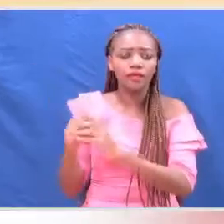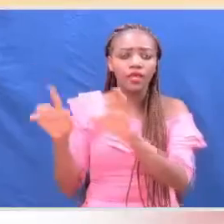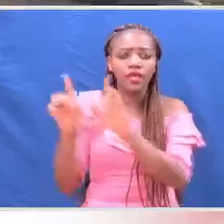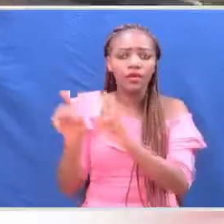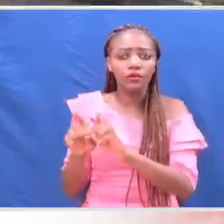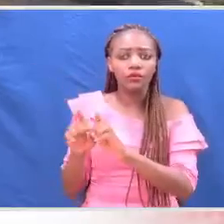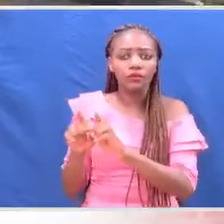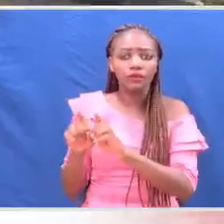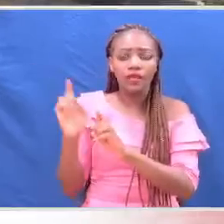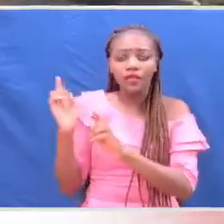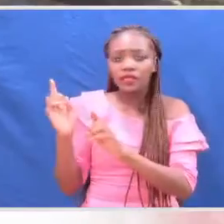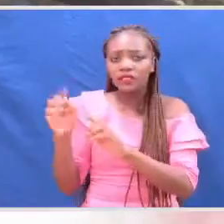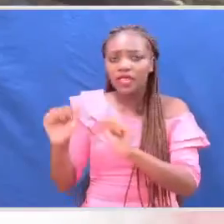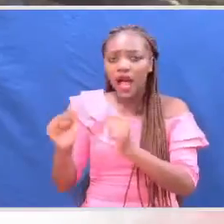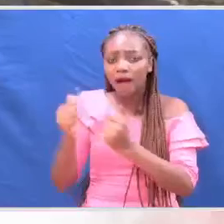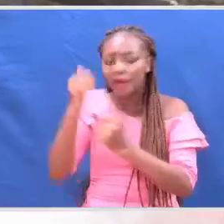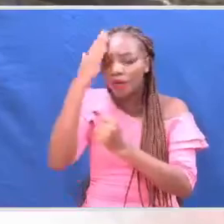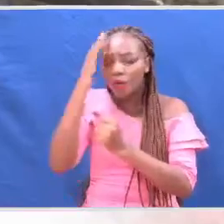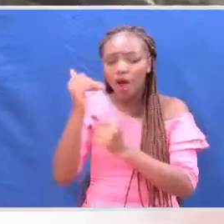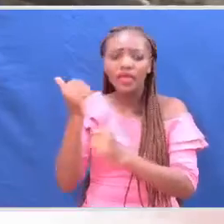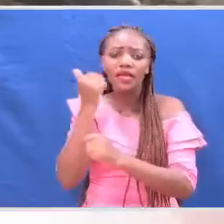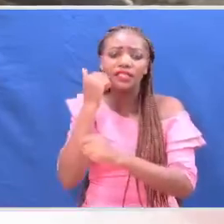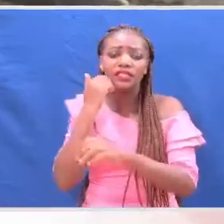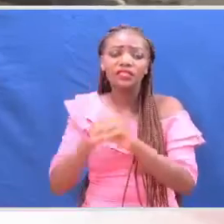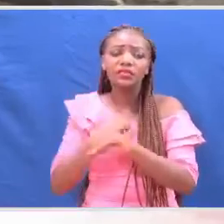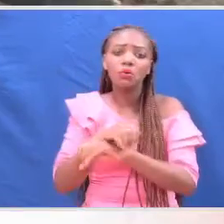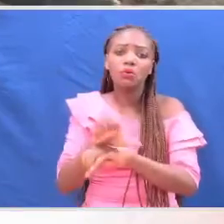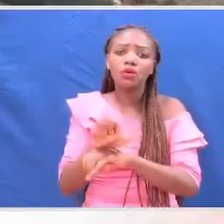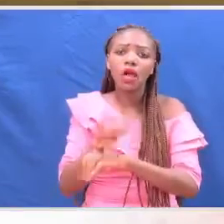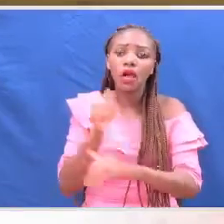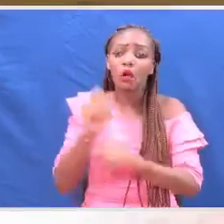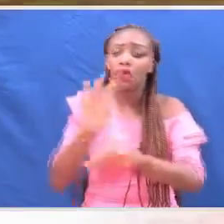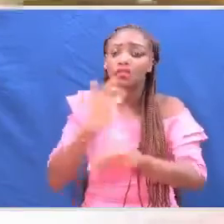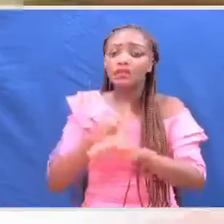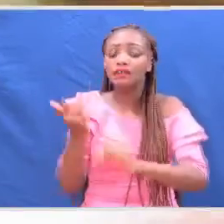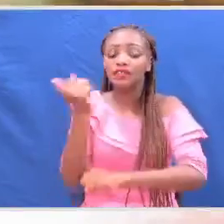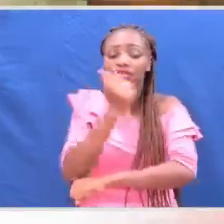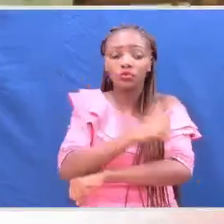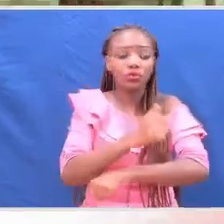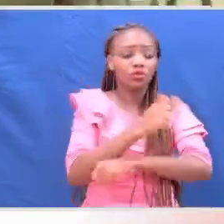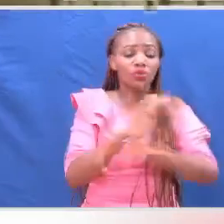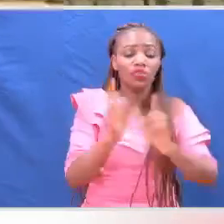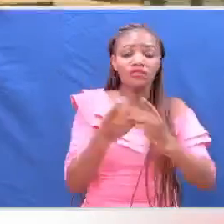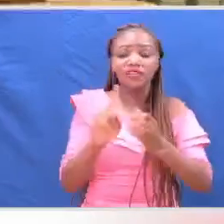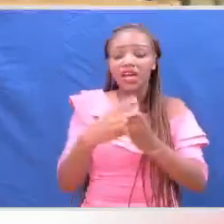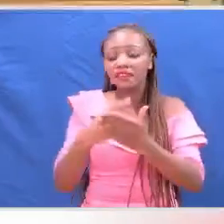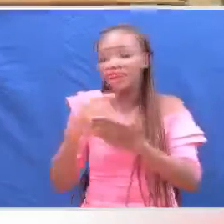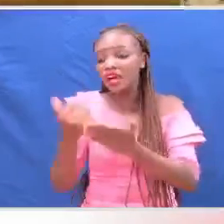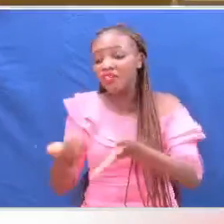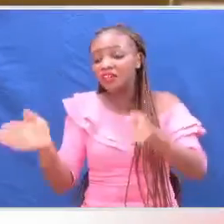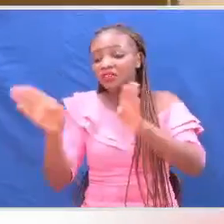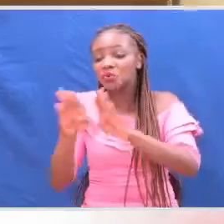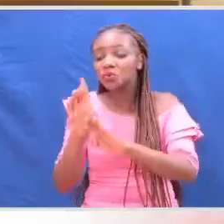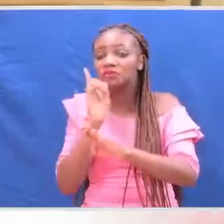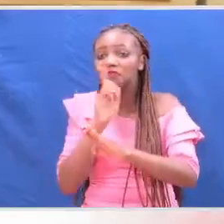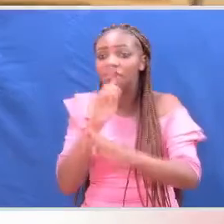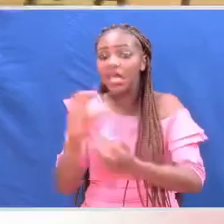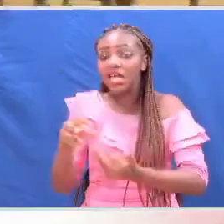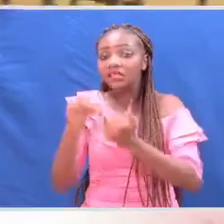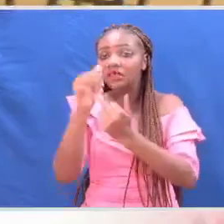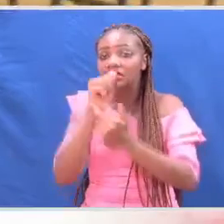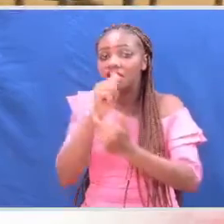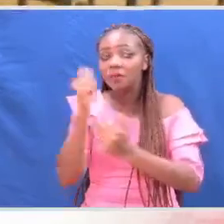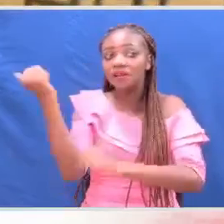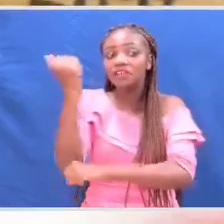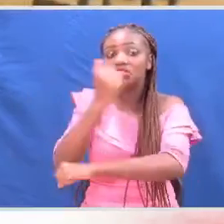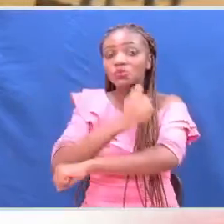Hali hii imechangiwa na mchamko wa janga la korona lililosababisha shule nyingi na hasa za kibinafsi kufungwa